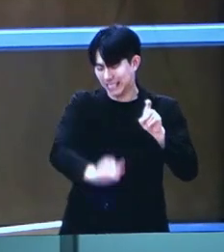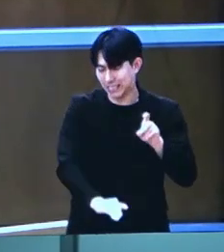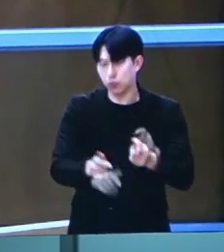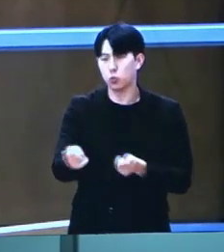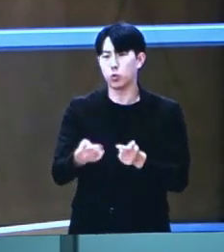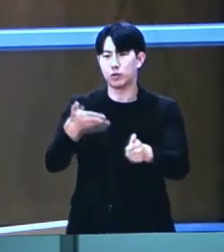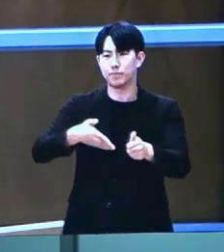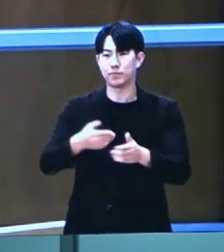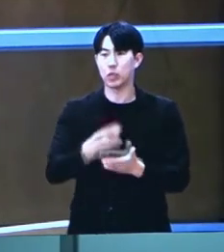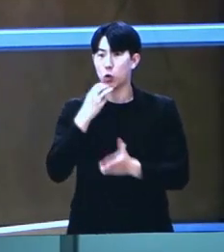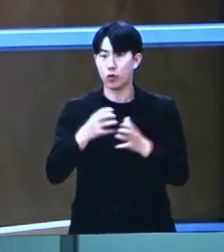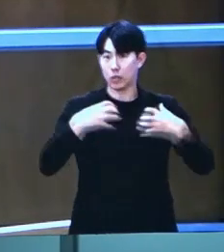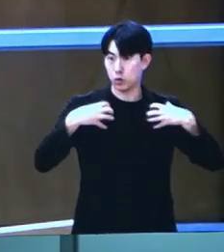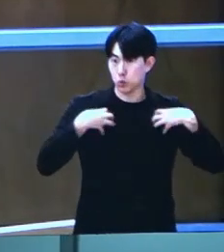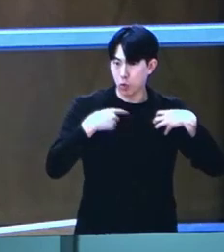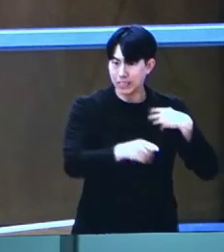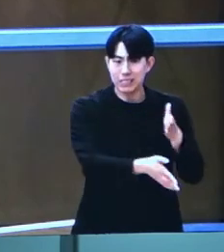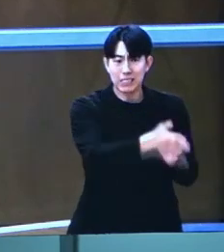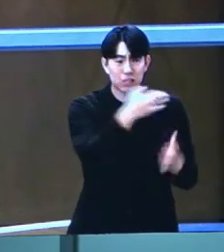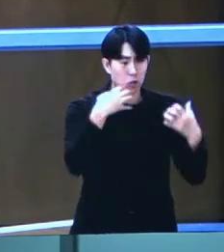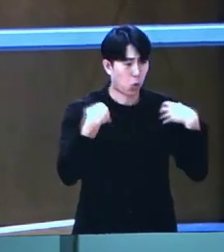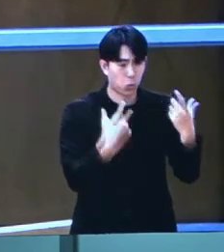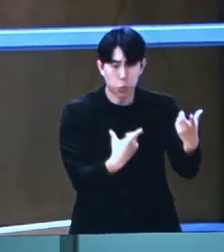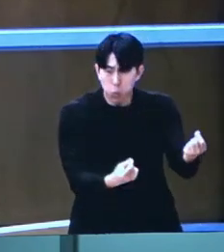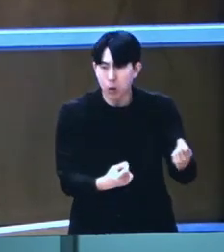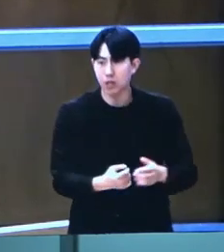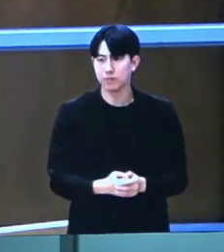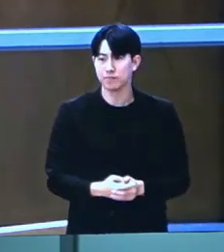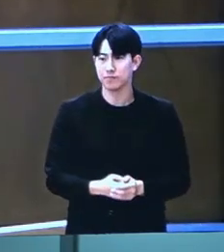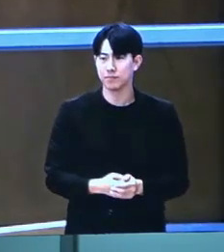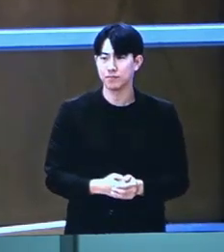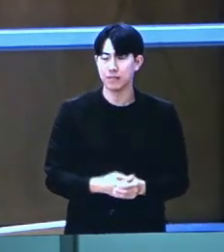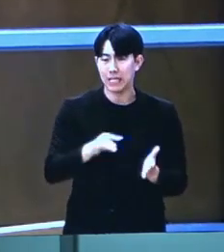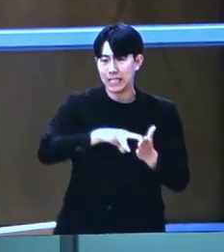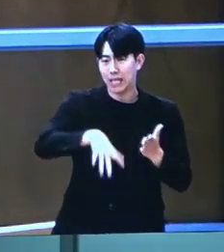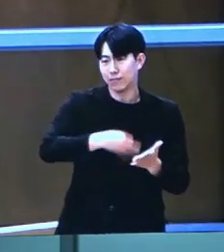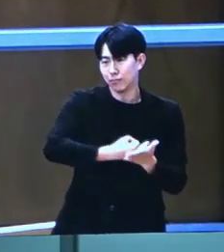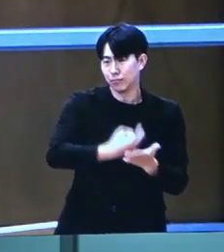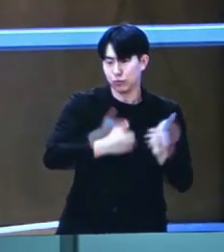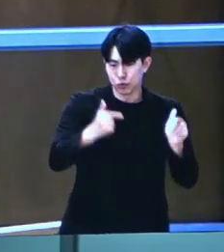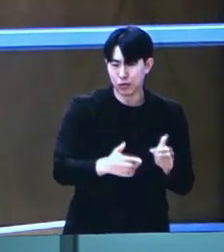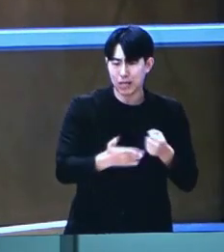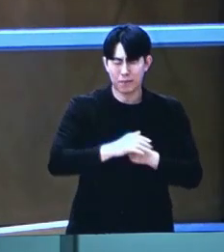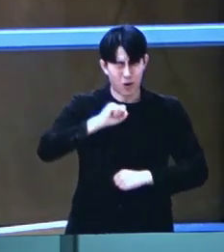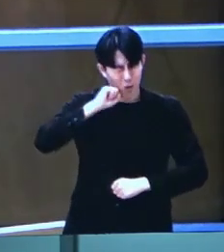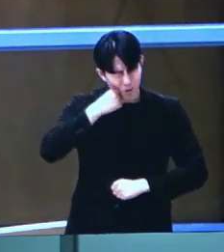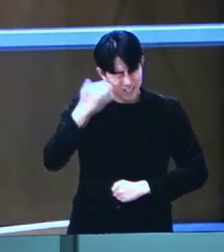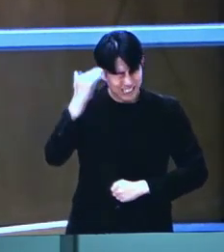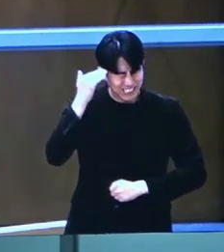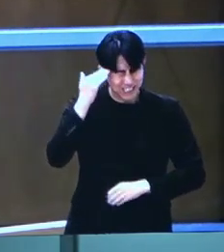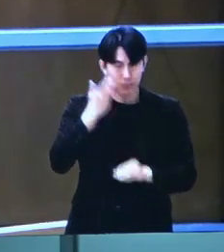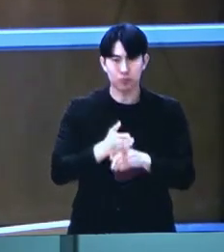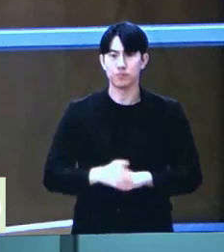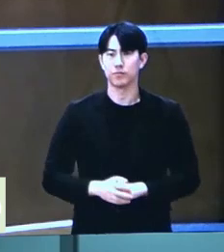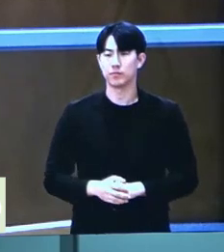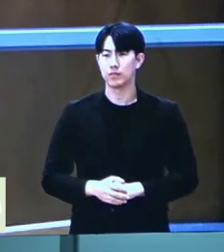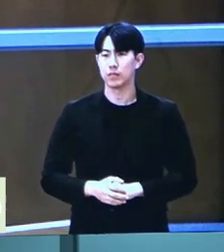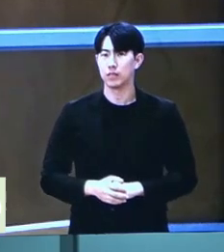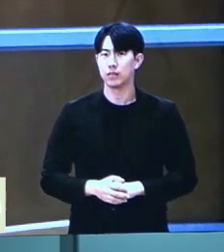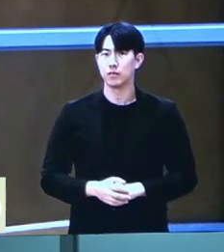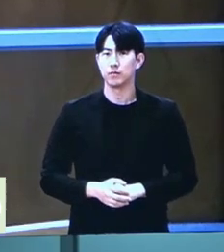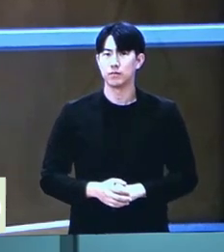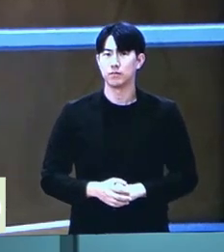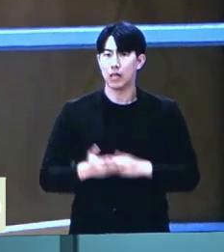또한 기초지자체와 마찬가지로 지방세 부족으로 인하여 어려움을 겪고 있으며 방과 후 아이들이